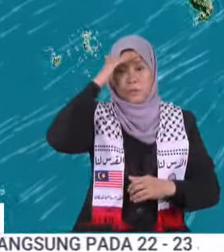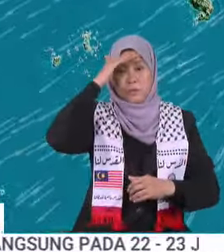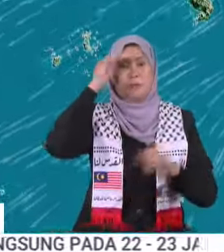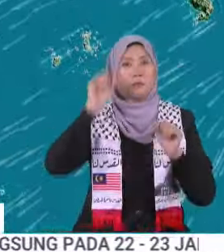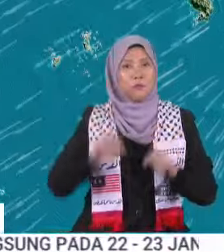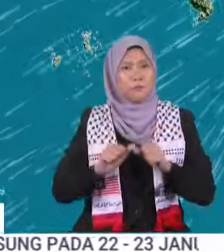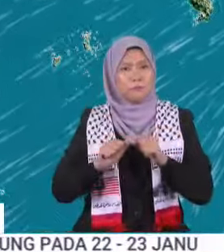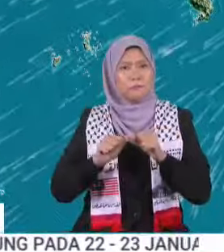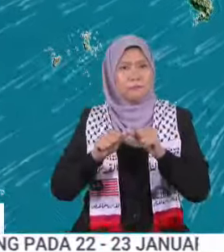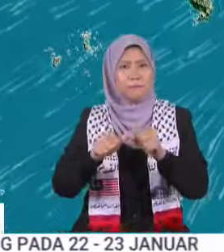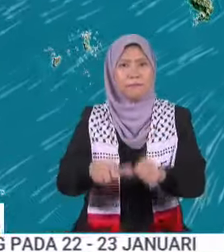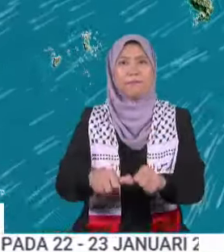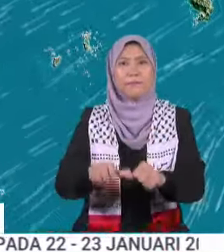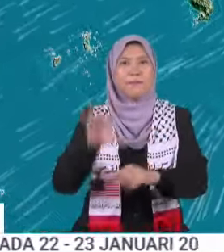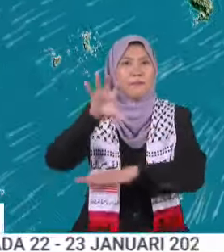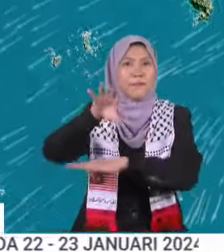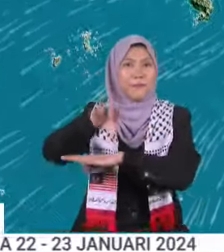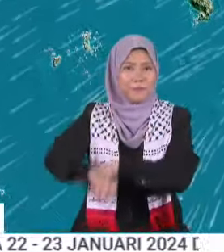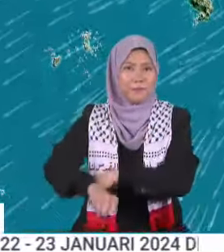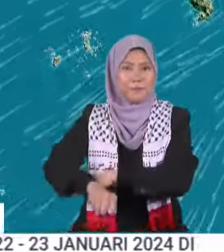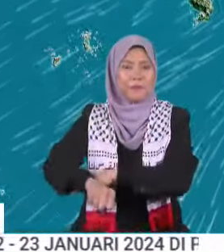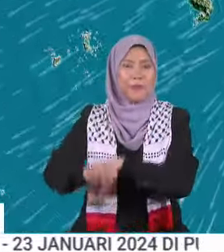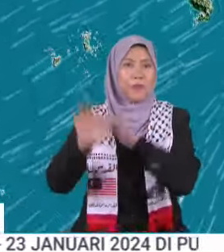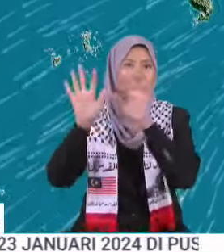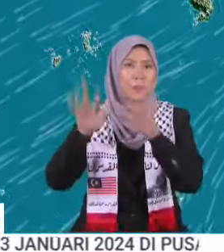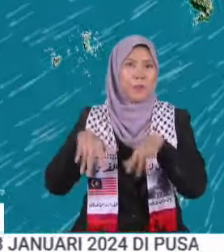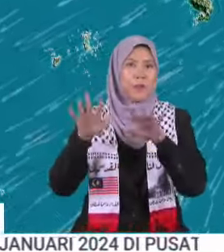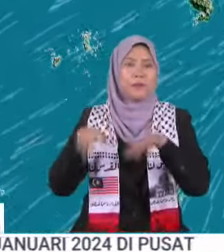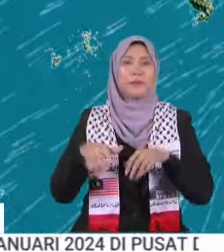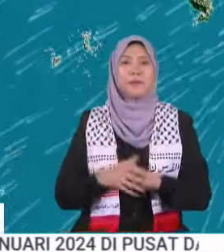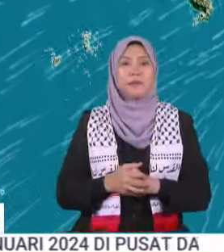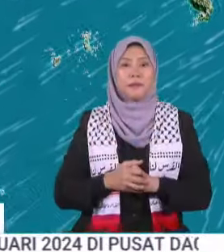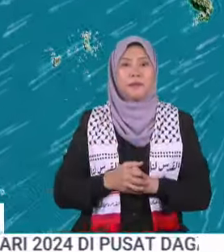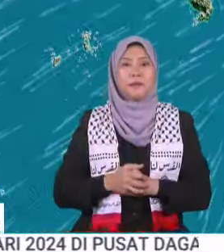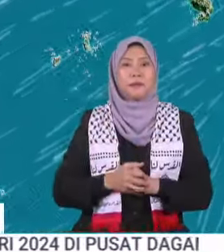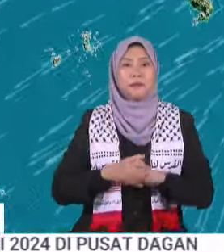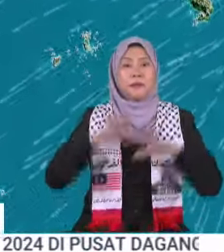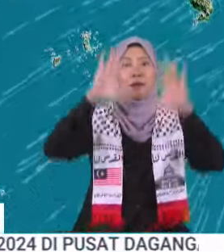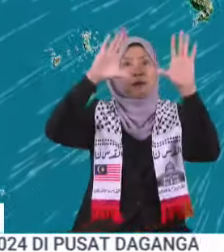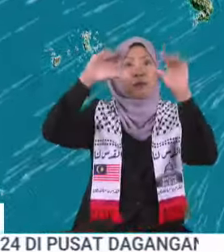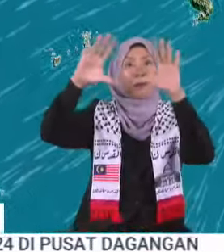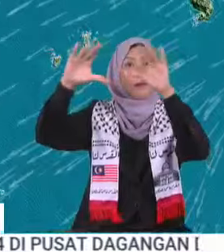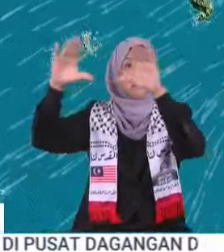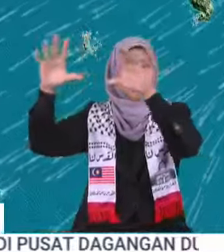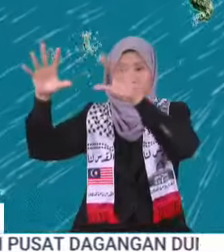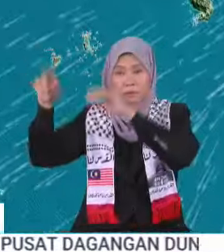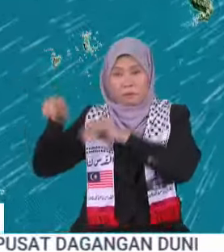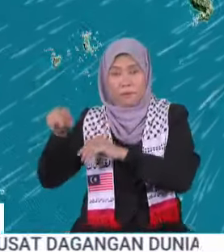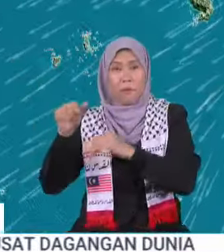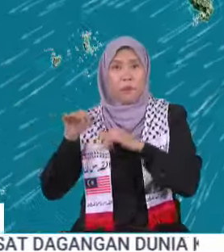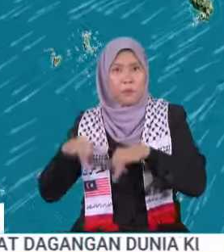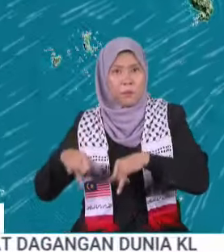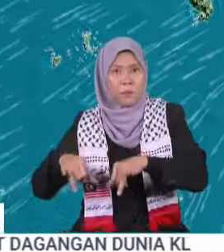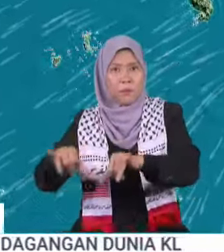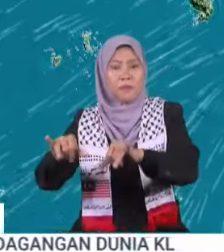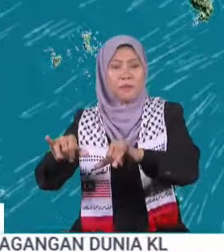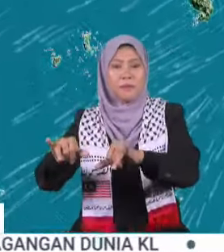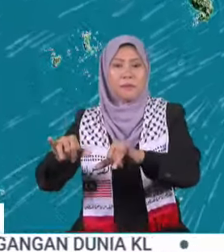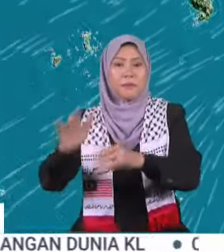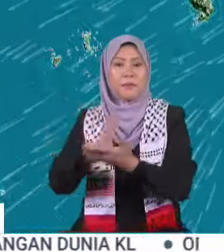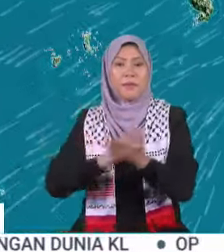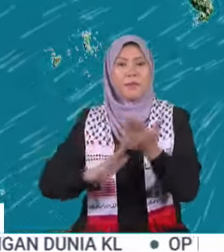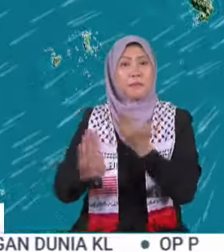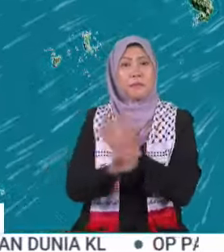boleh berlanjutan sehingga ke malam nanti manakala keadaan kelompok awan hujan di sekitar bahagian Tengah Semenanjung dijangka akan terus menuju ke kawasan